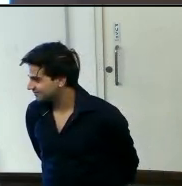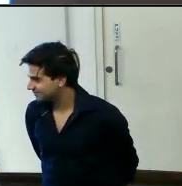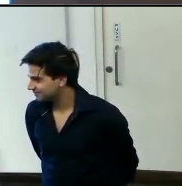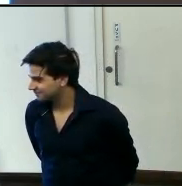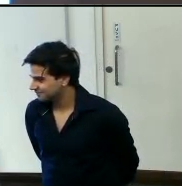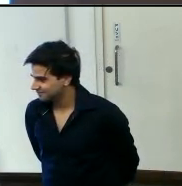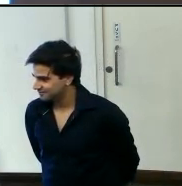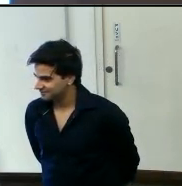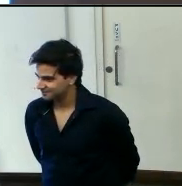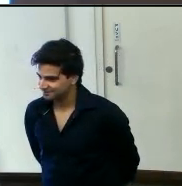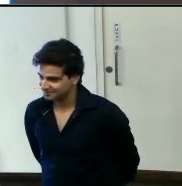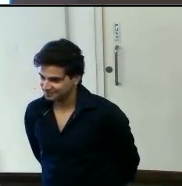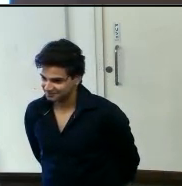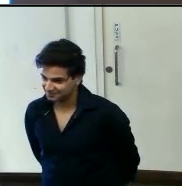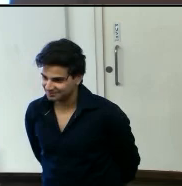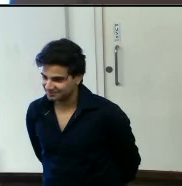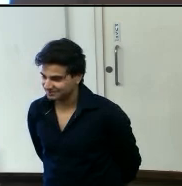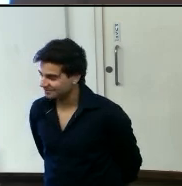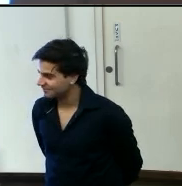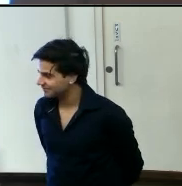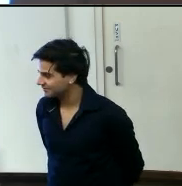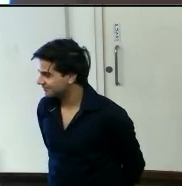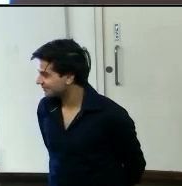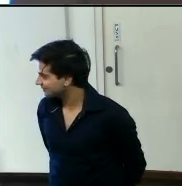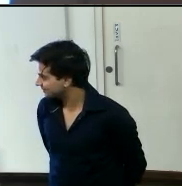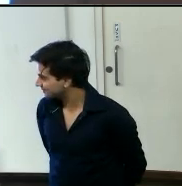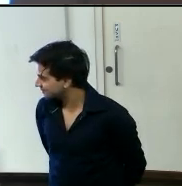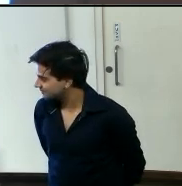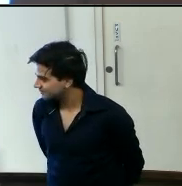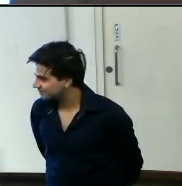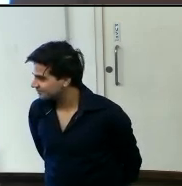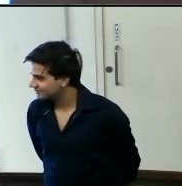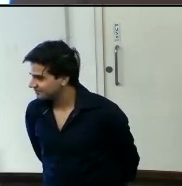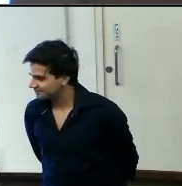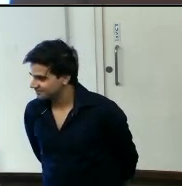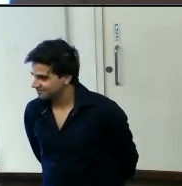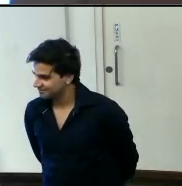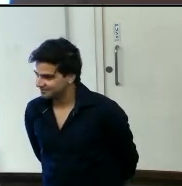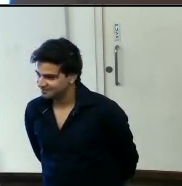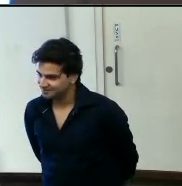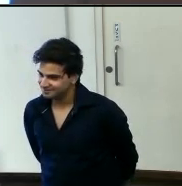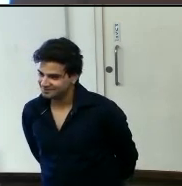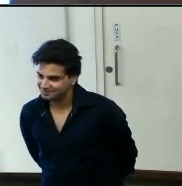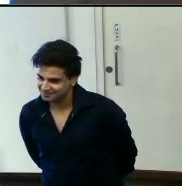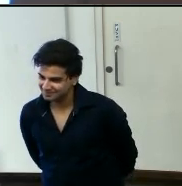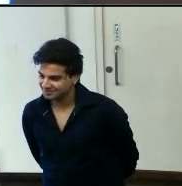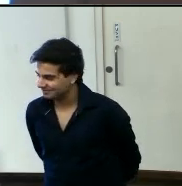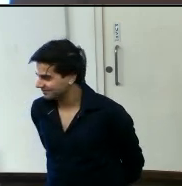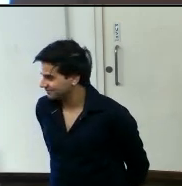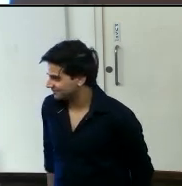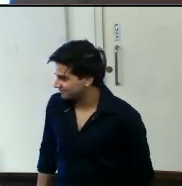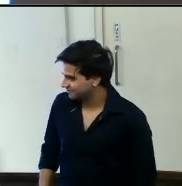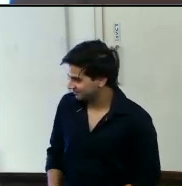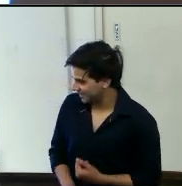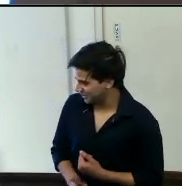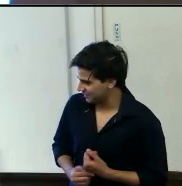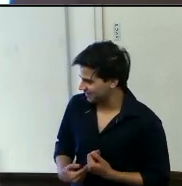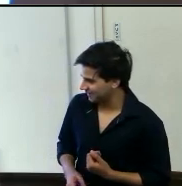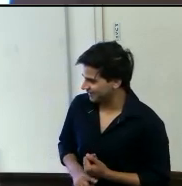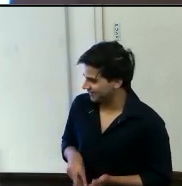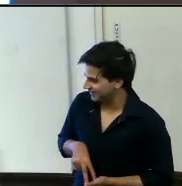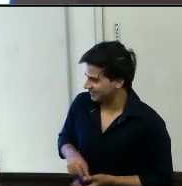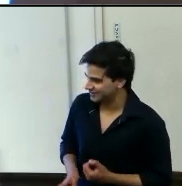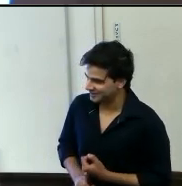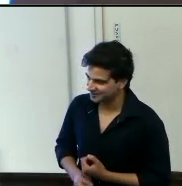ಮುಗ್ದೋಯ್ತು. ಅದು ಸುಳ್ಳದು, ಹೋಗಲ್ಲ, ಹೋಗೋದೇ ಇಲ್ಲ, ಯಾವತ್ತೂ ಏನೂ ಹೋಗಲ್ಲ, ಕಳೆದು ಹೋಗಲ್ಲ. ಏನಿದ್ರೂ ಮುಂದೆ